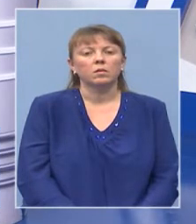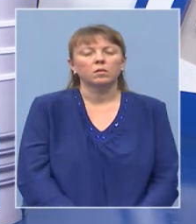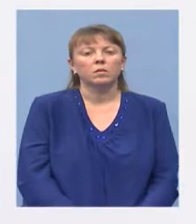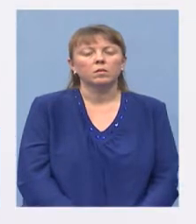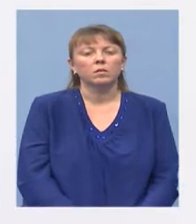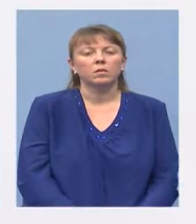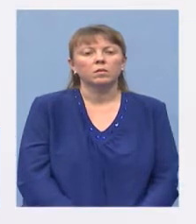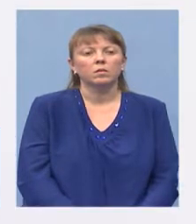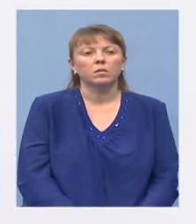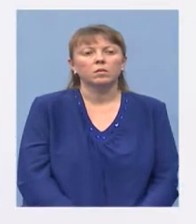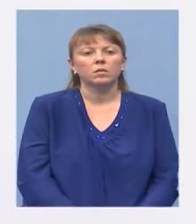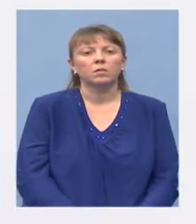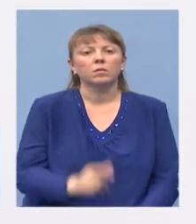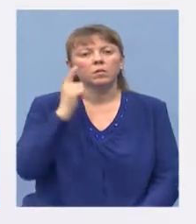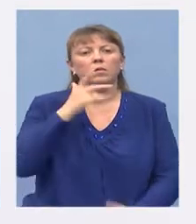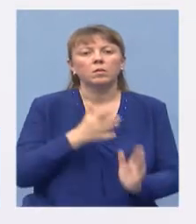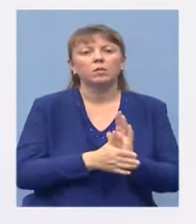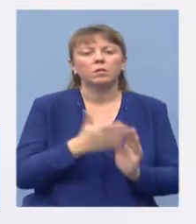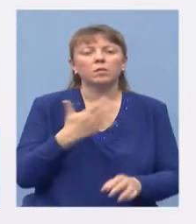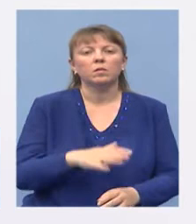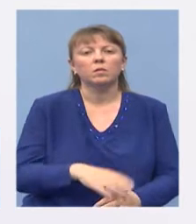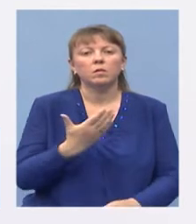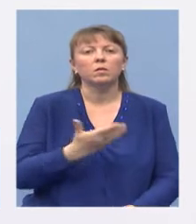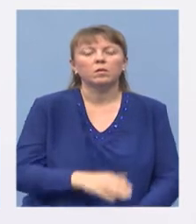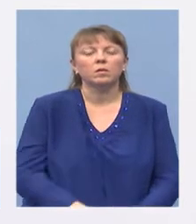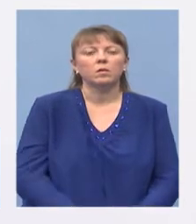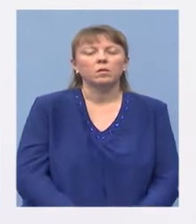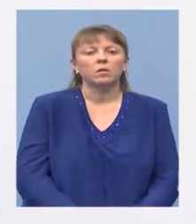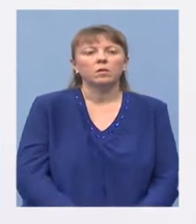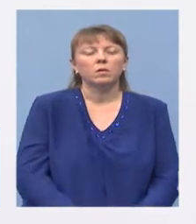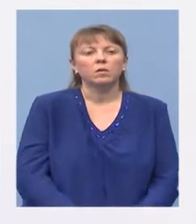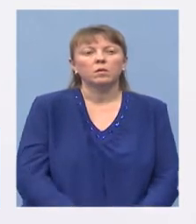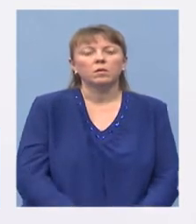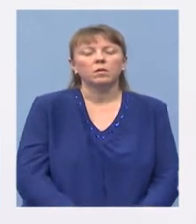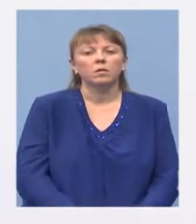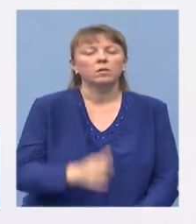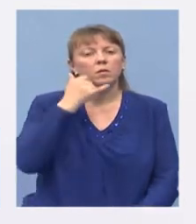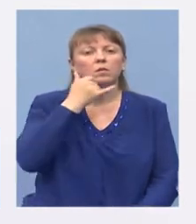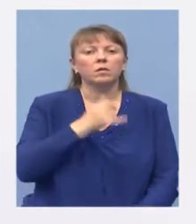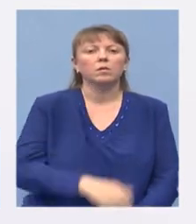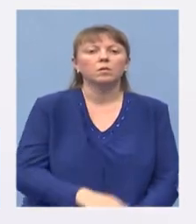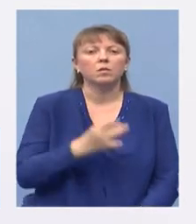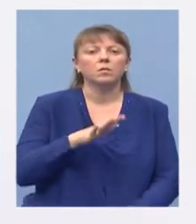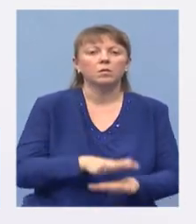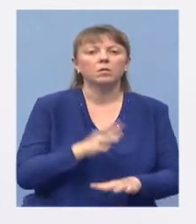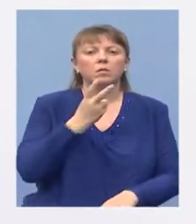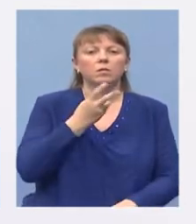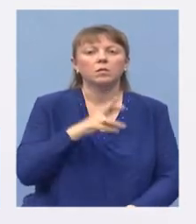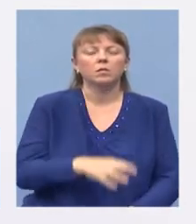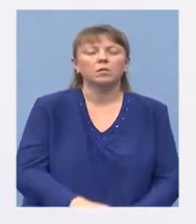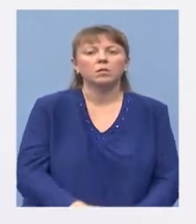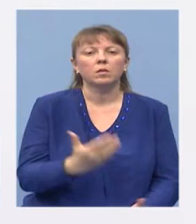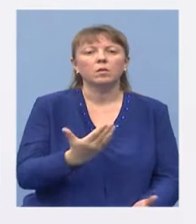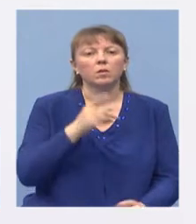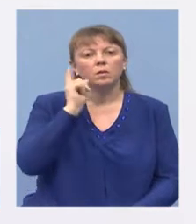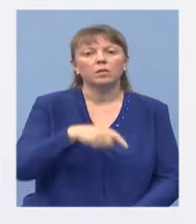выше, является понятие доступности, то есть через именно мобильные приложения банков второго уровня. Сейчас